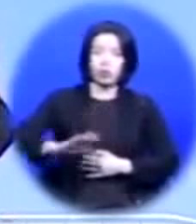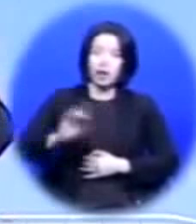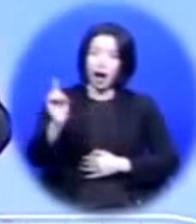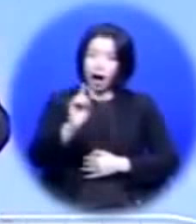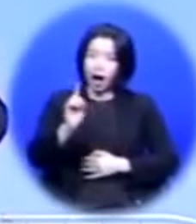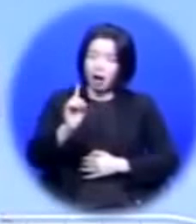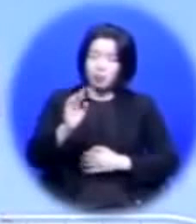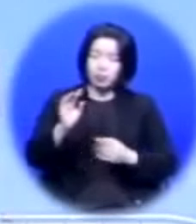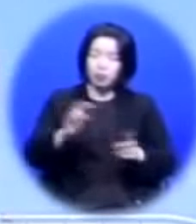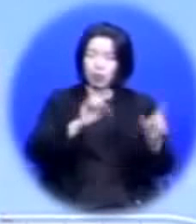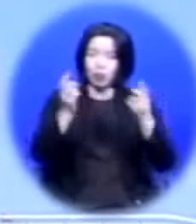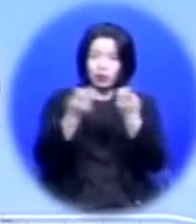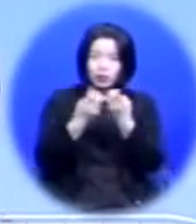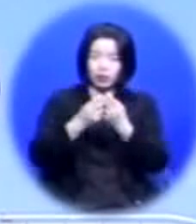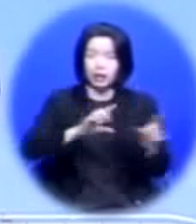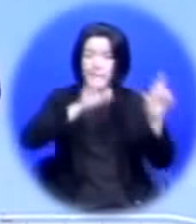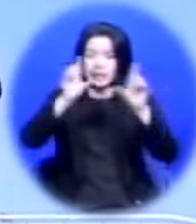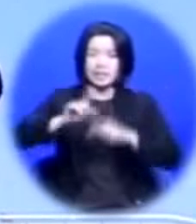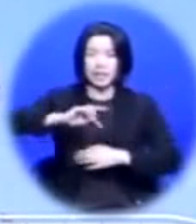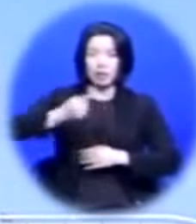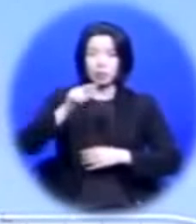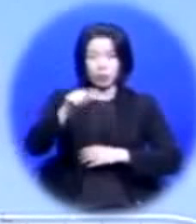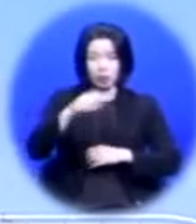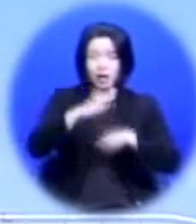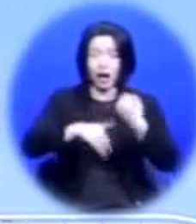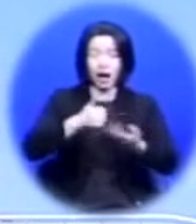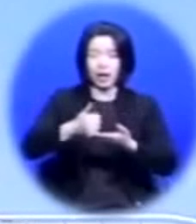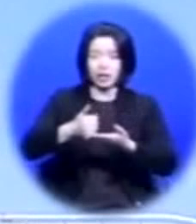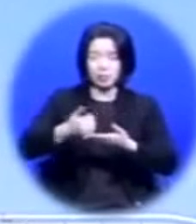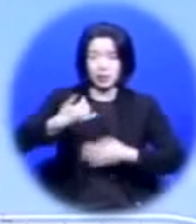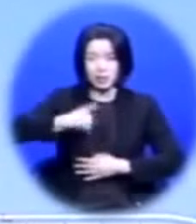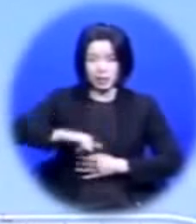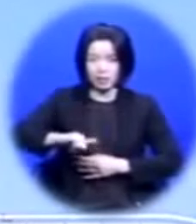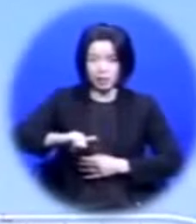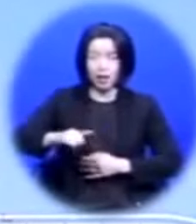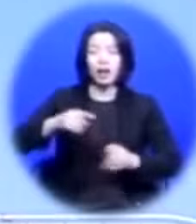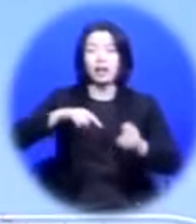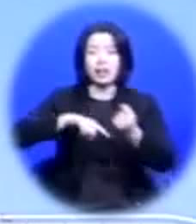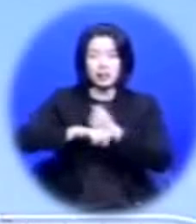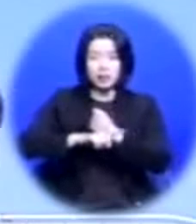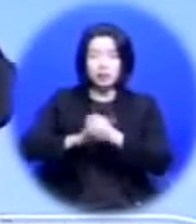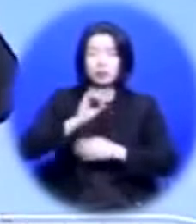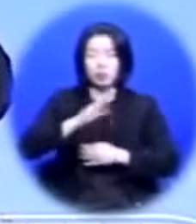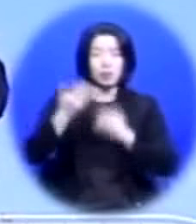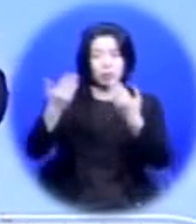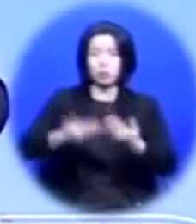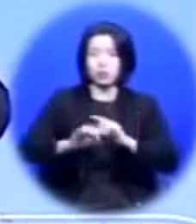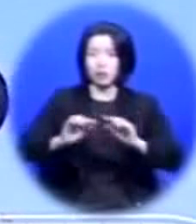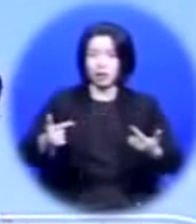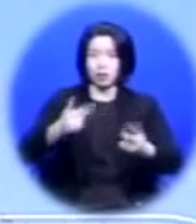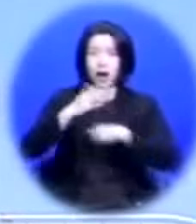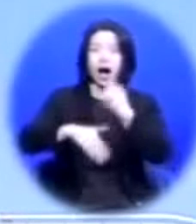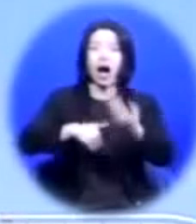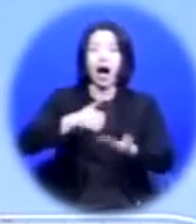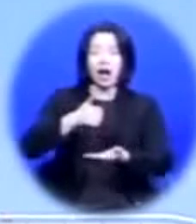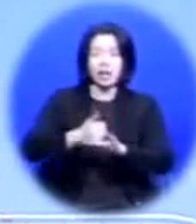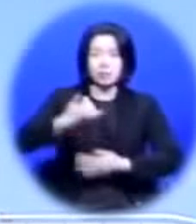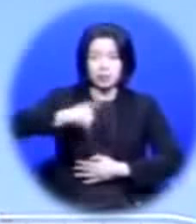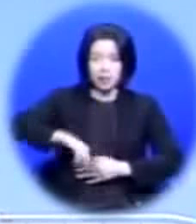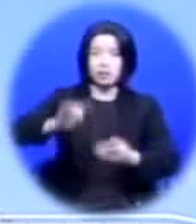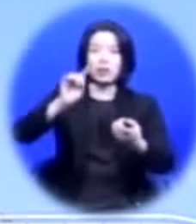살아도 너는 하나님의 자녀라 이런 뜻으로 주시기만 했겠습니까 하나님의 자녀답게